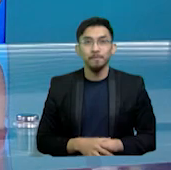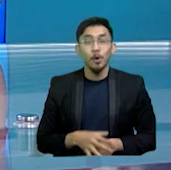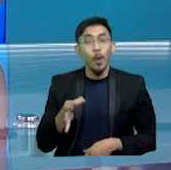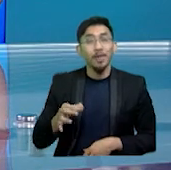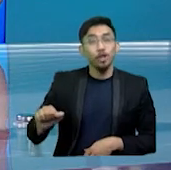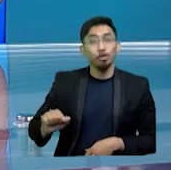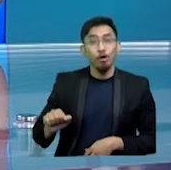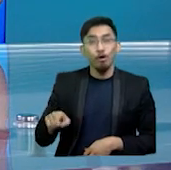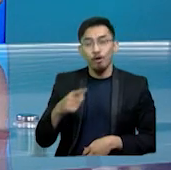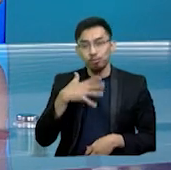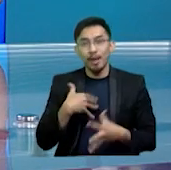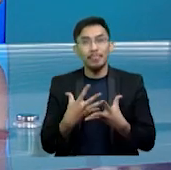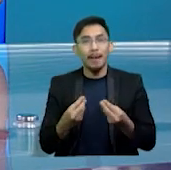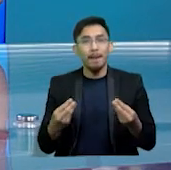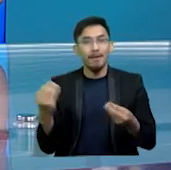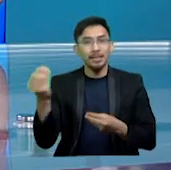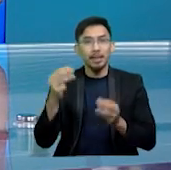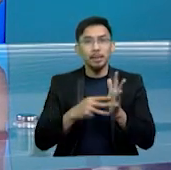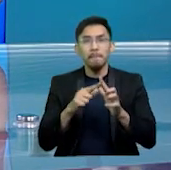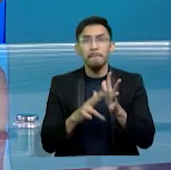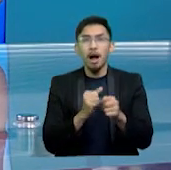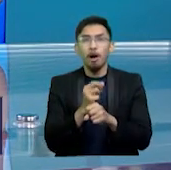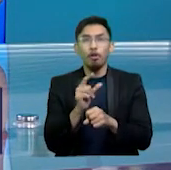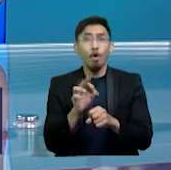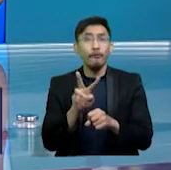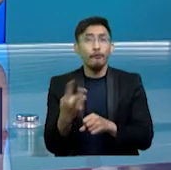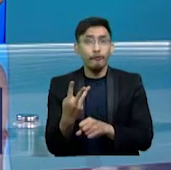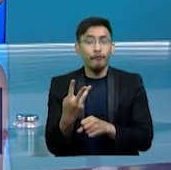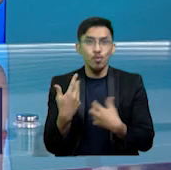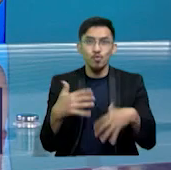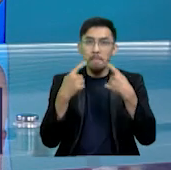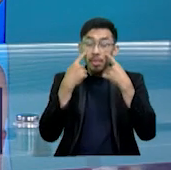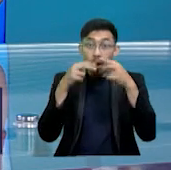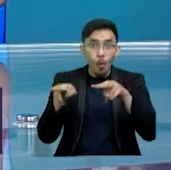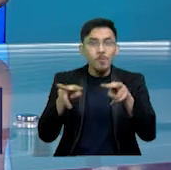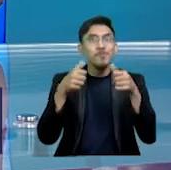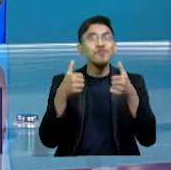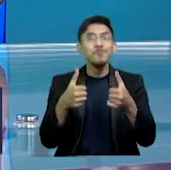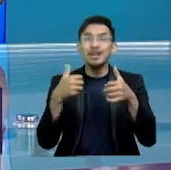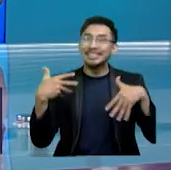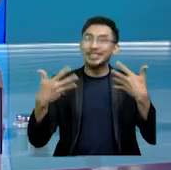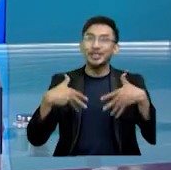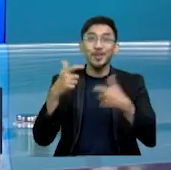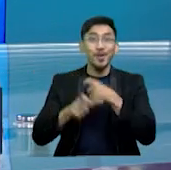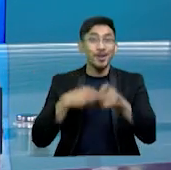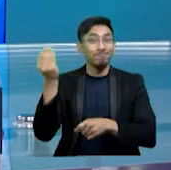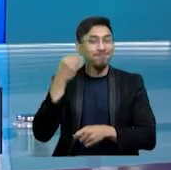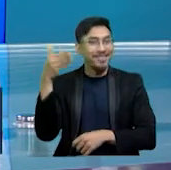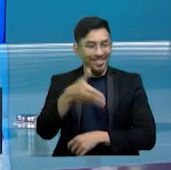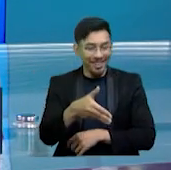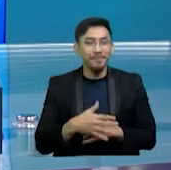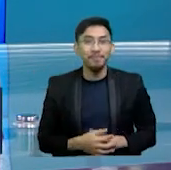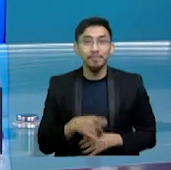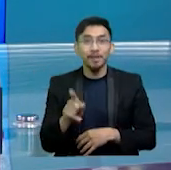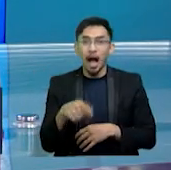Pemirsa, Kota Sorong kini memiliki taman wisata mangrove yang memanjakan mata sekaligus memberikan kesejukan bagi wisatawan yang